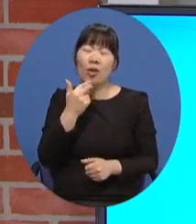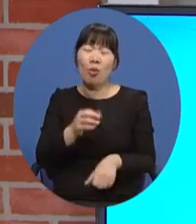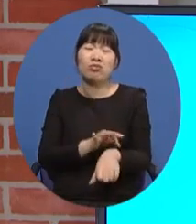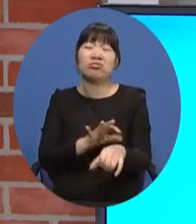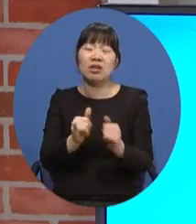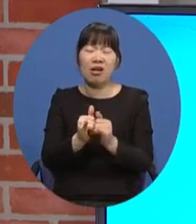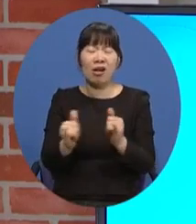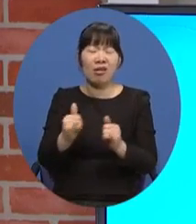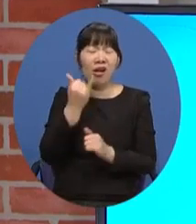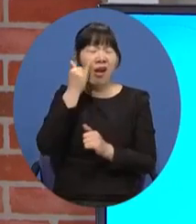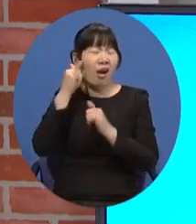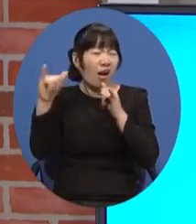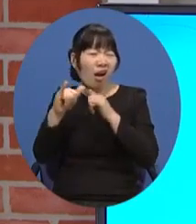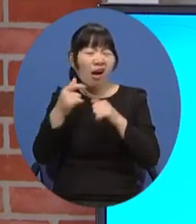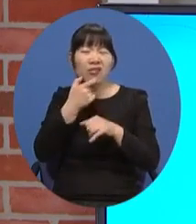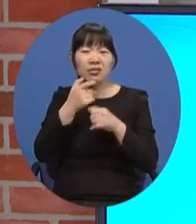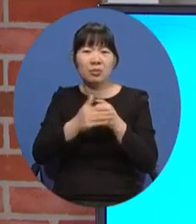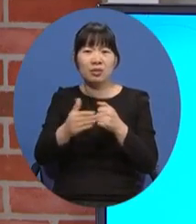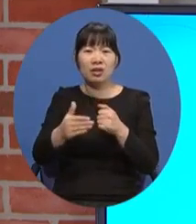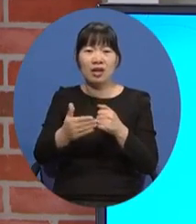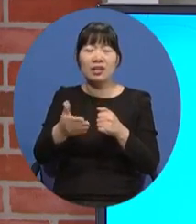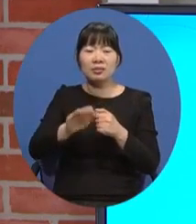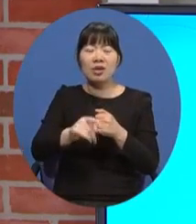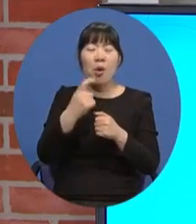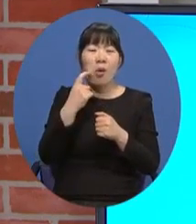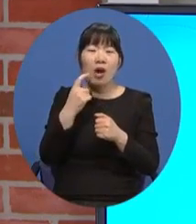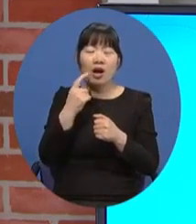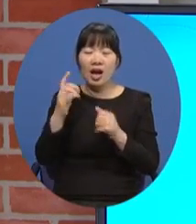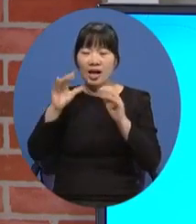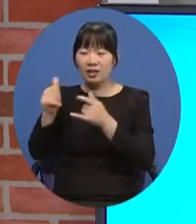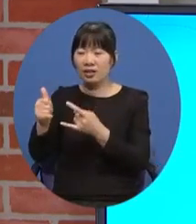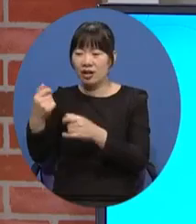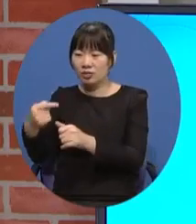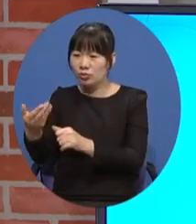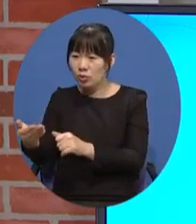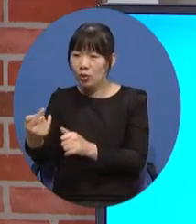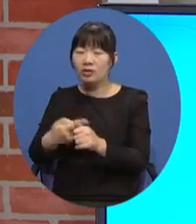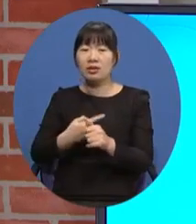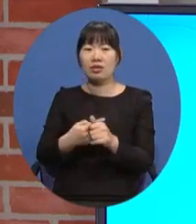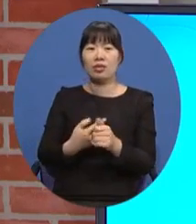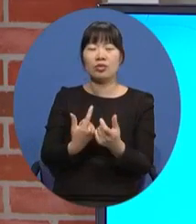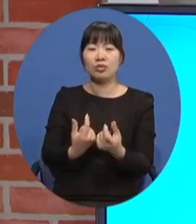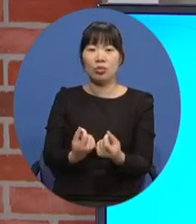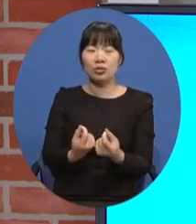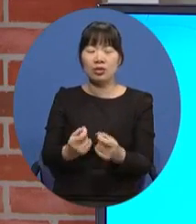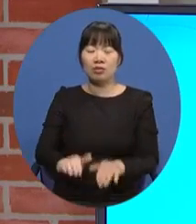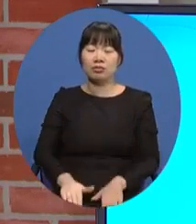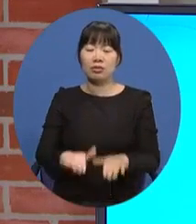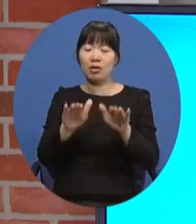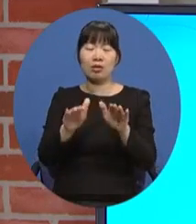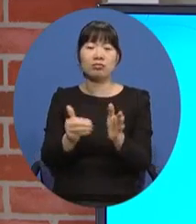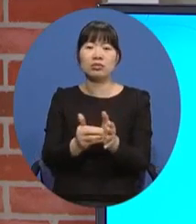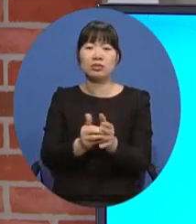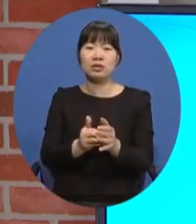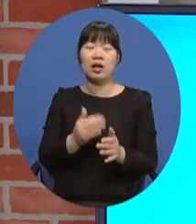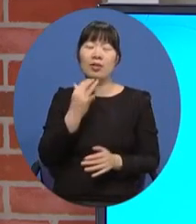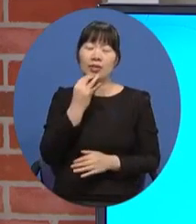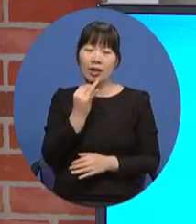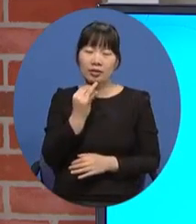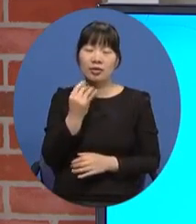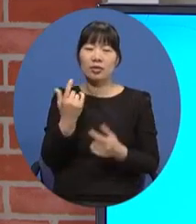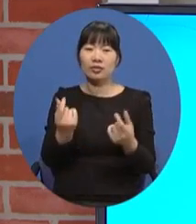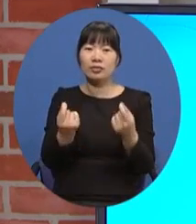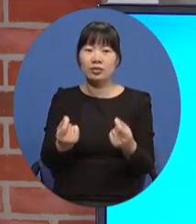여러분들, 그런 거를 아이들에게 가르치면 아이들도 자기도 모르게 그렇게 보면 자라버리는 겁니다. 그게 마치 당연한